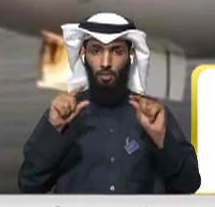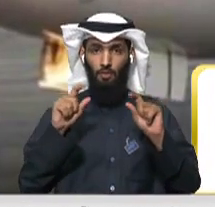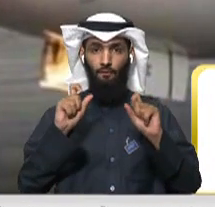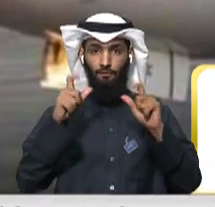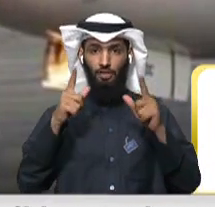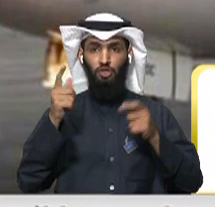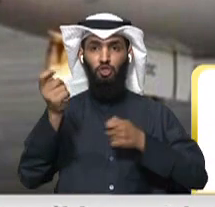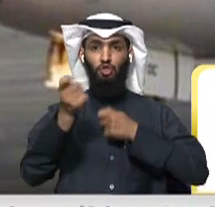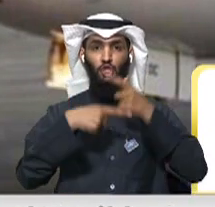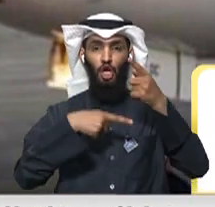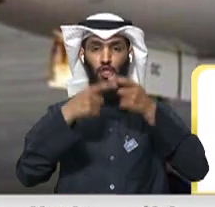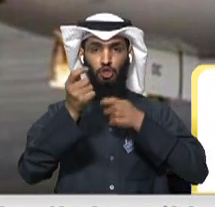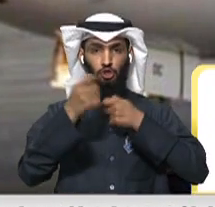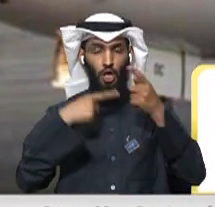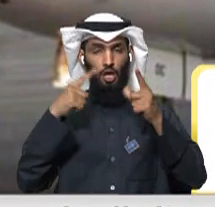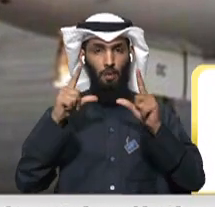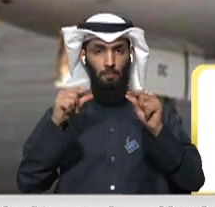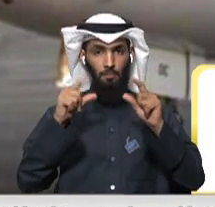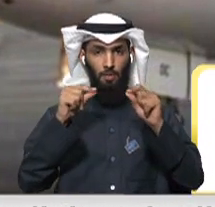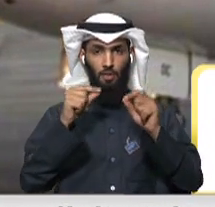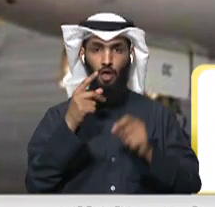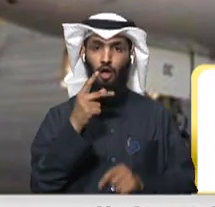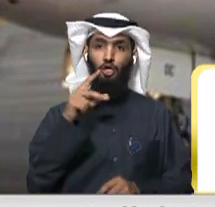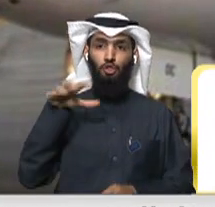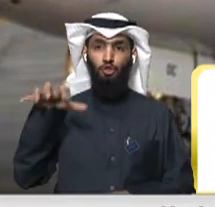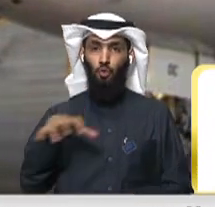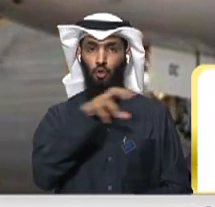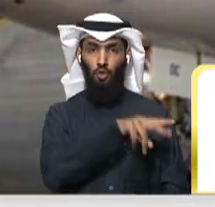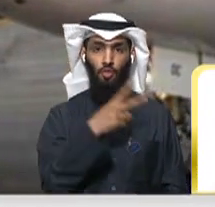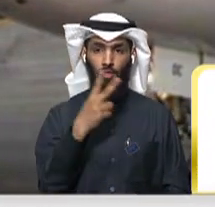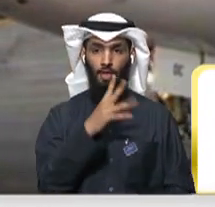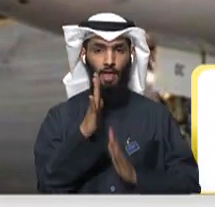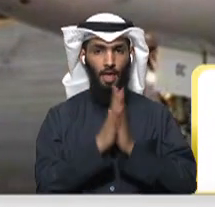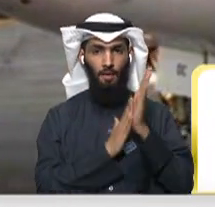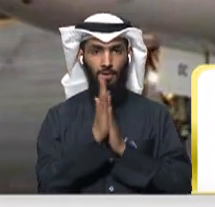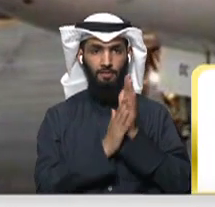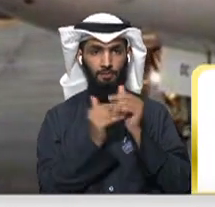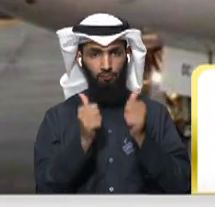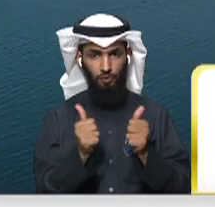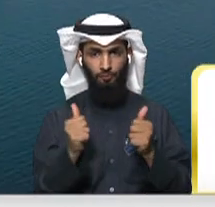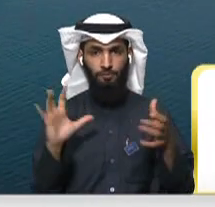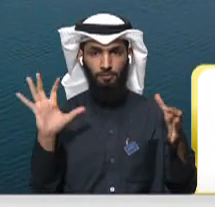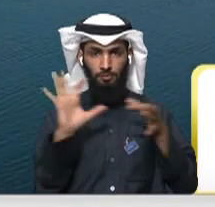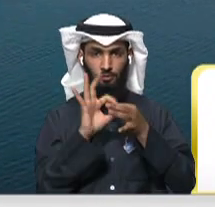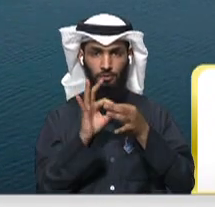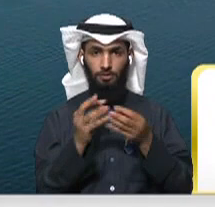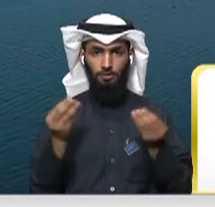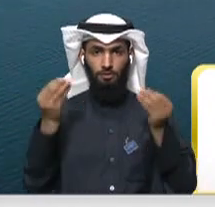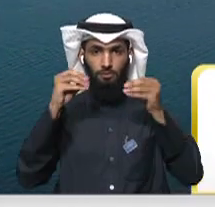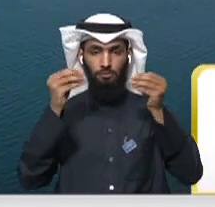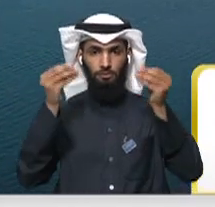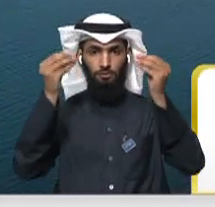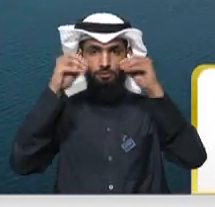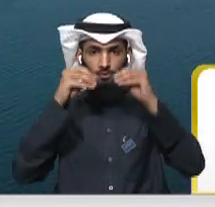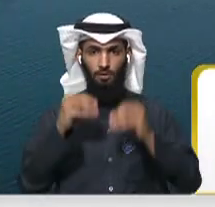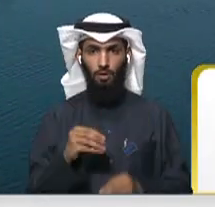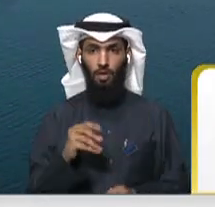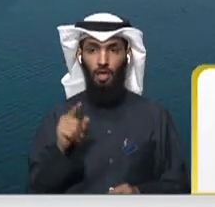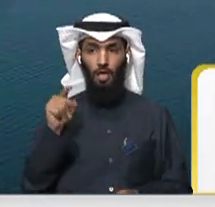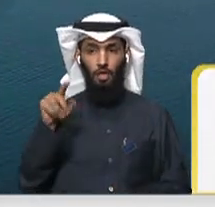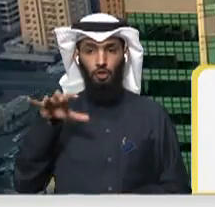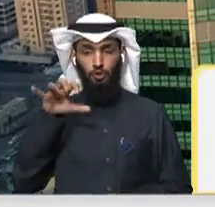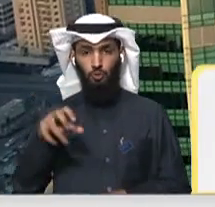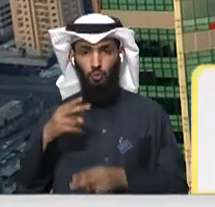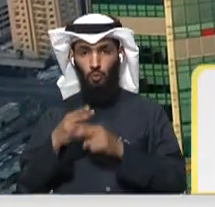التجاريه التي يحرس الطرفان على تعزيزها وتطويرها العلاقات الثنائيه بين